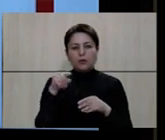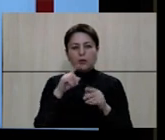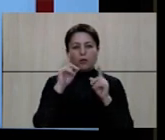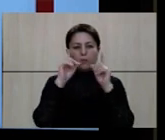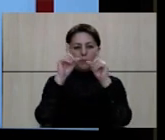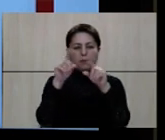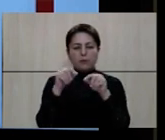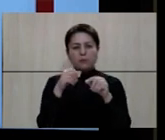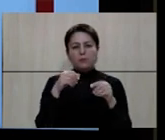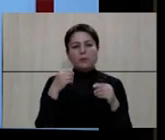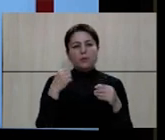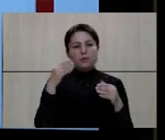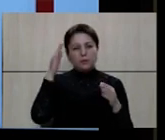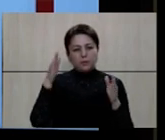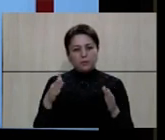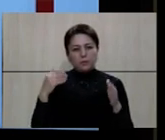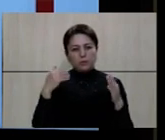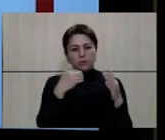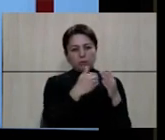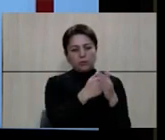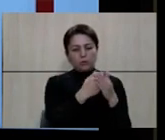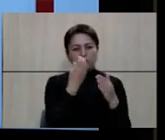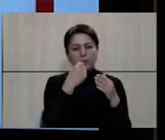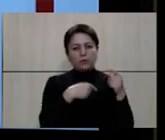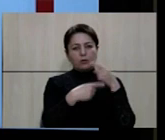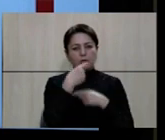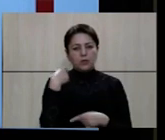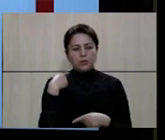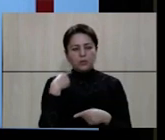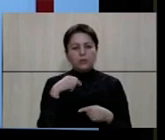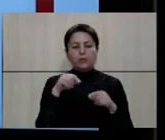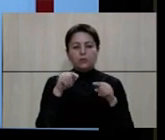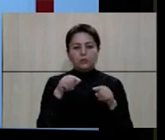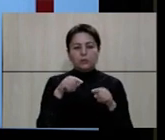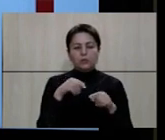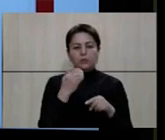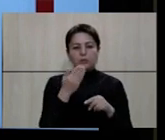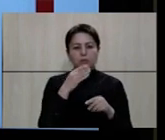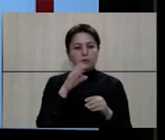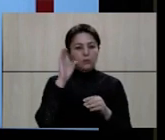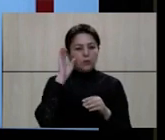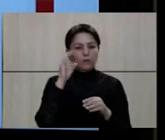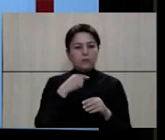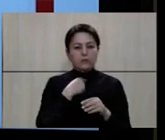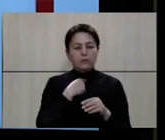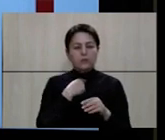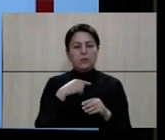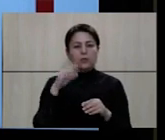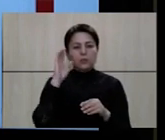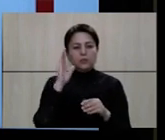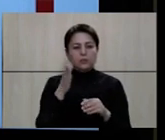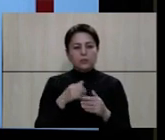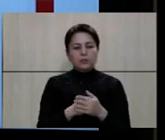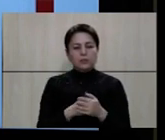narsa buyum yoki devorga urilib yana qaytadi. Va ana shunda biz ovozni eshitamiz, ya'ni aks sado ro'y beradi.